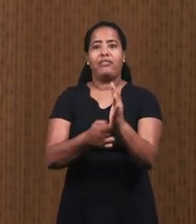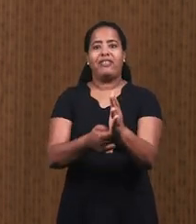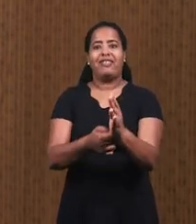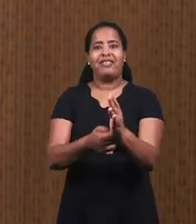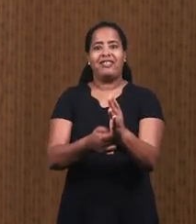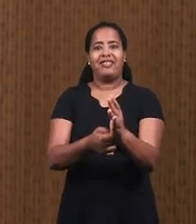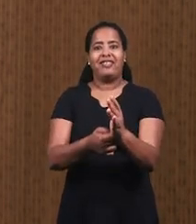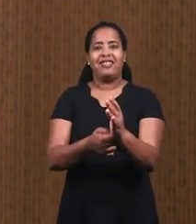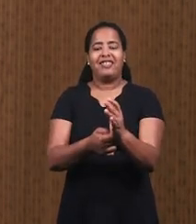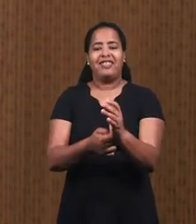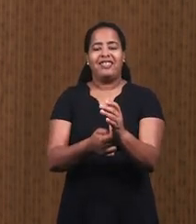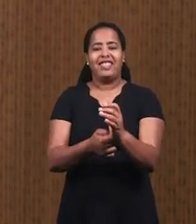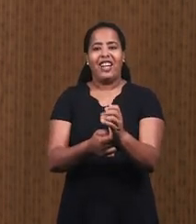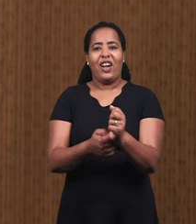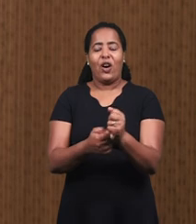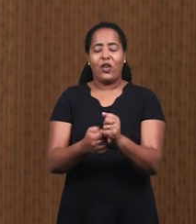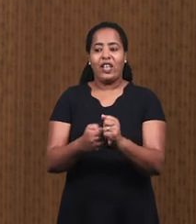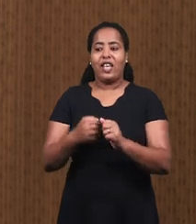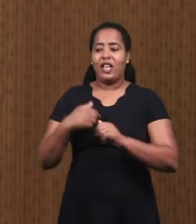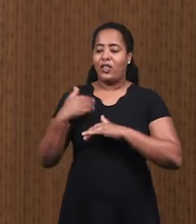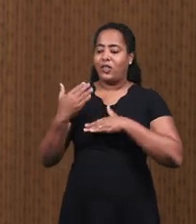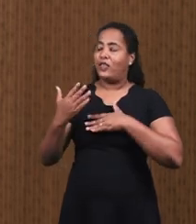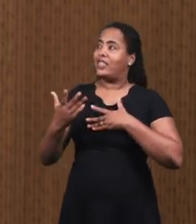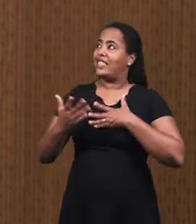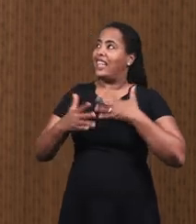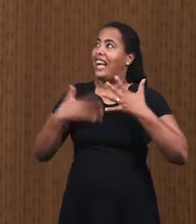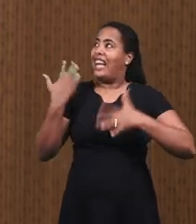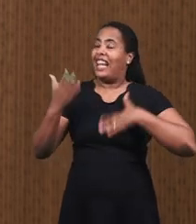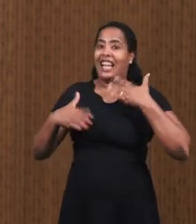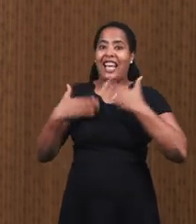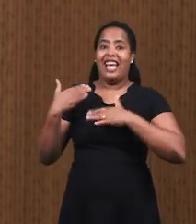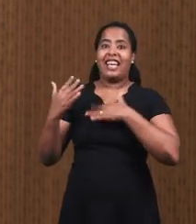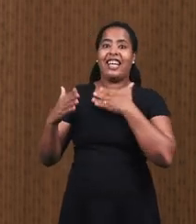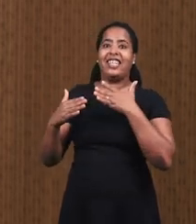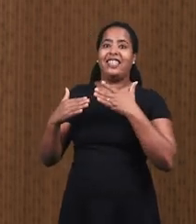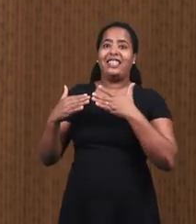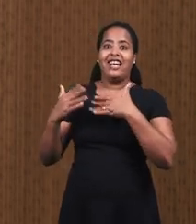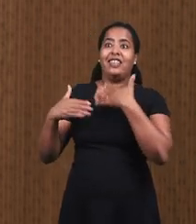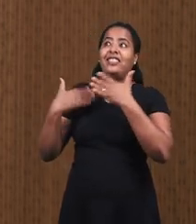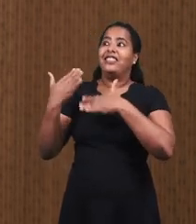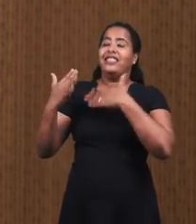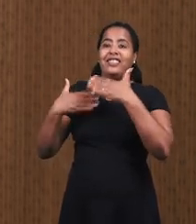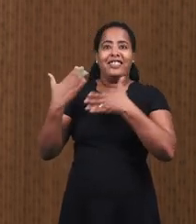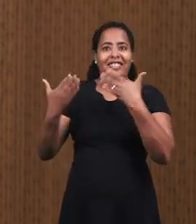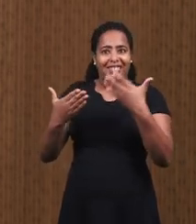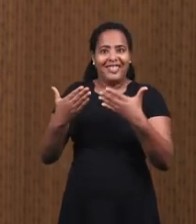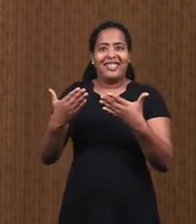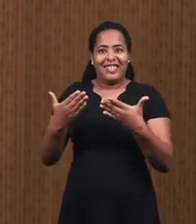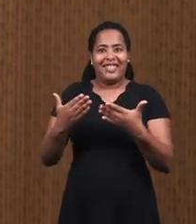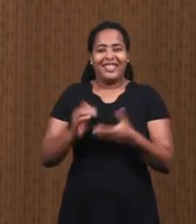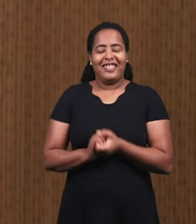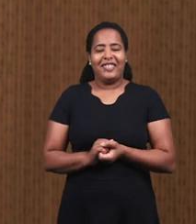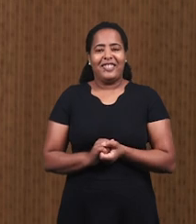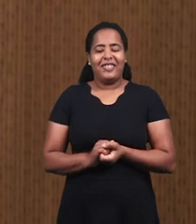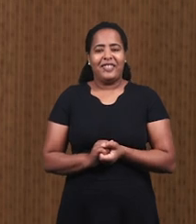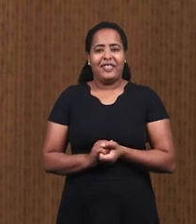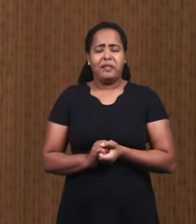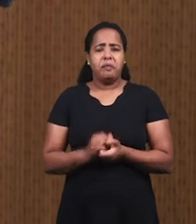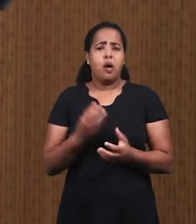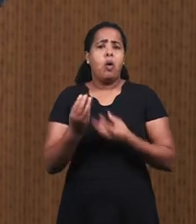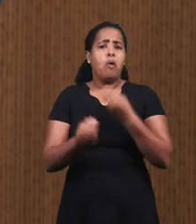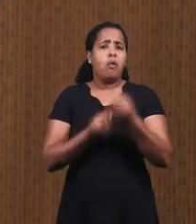Ça, c'est quelque chose qui qui nous a amenés jusqu'ici. Quand